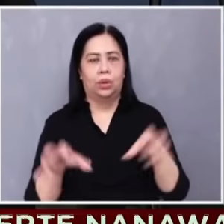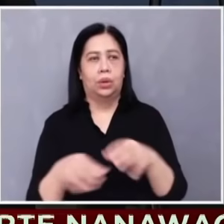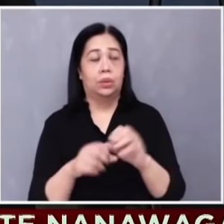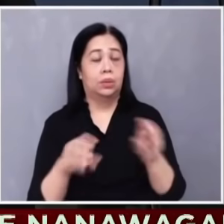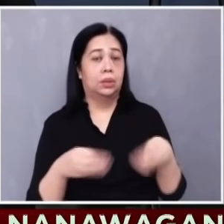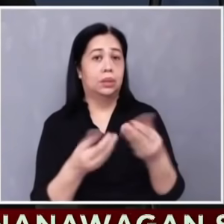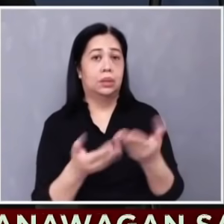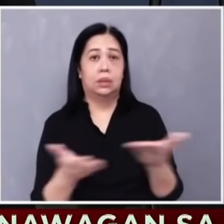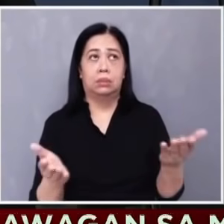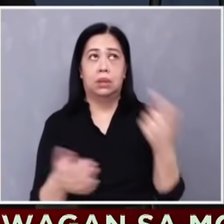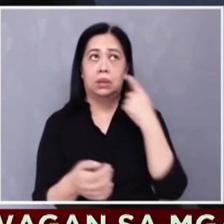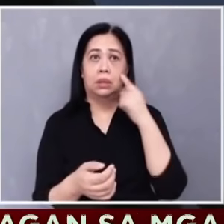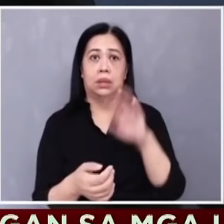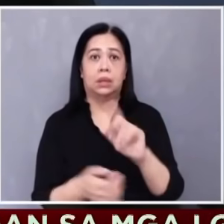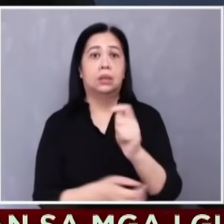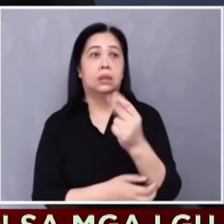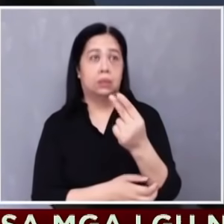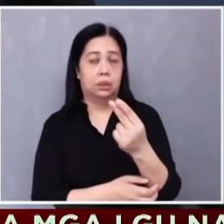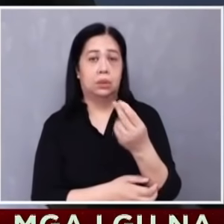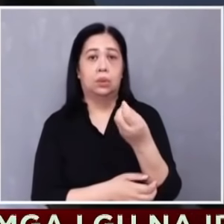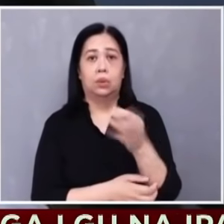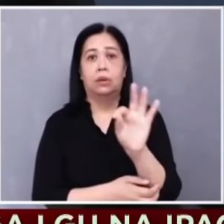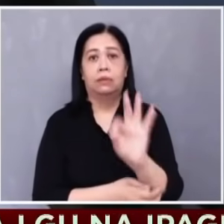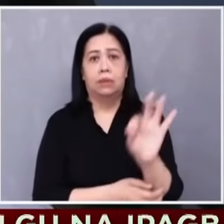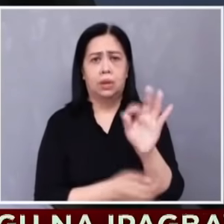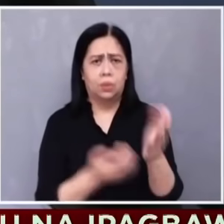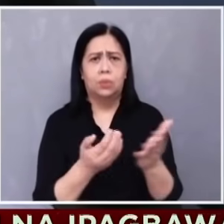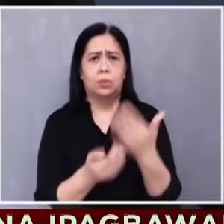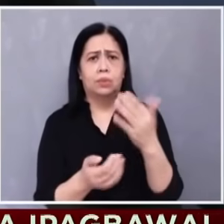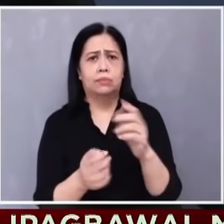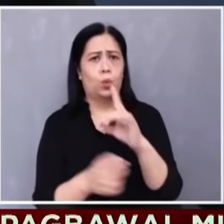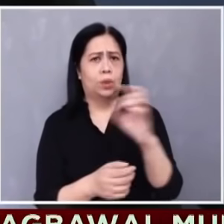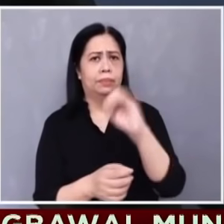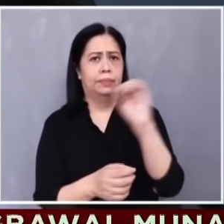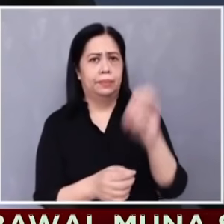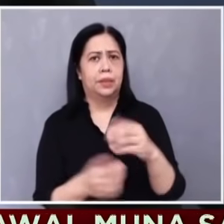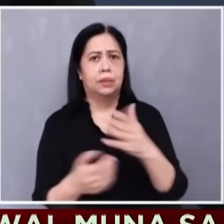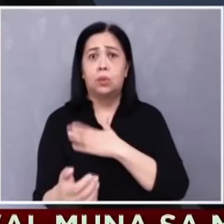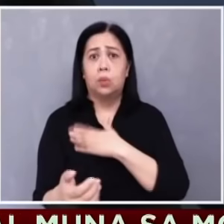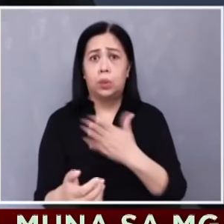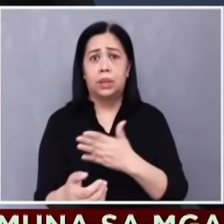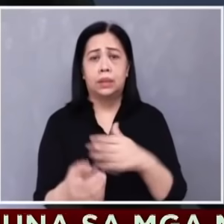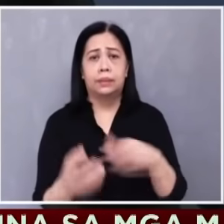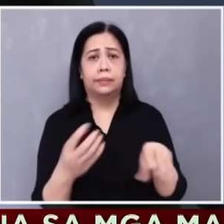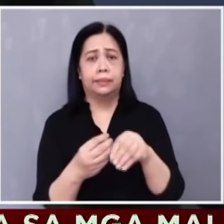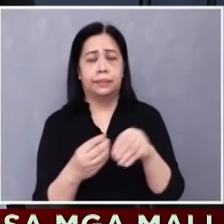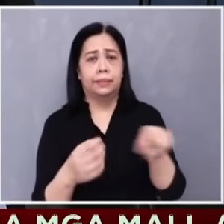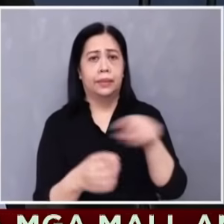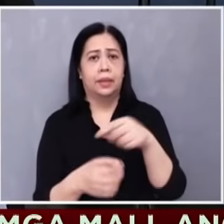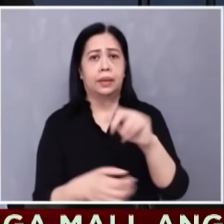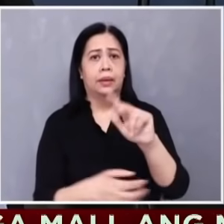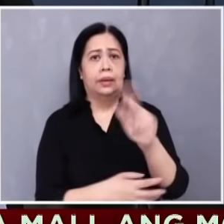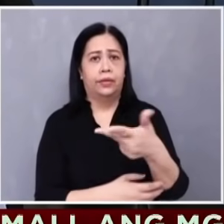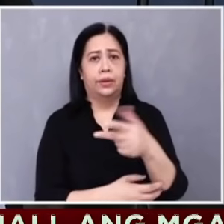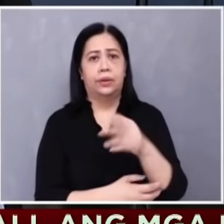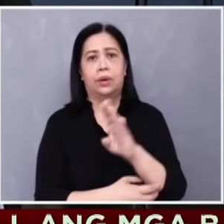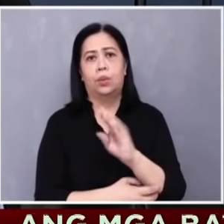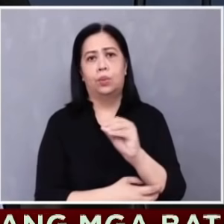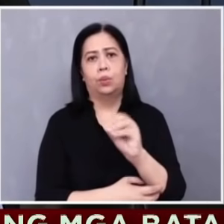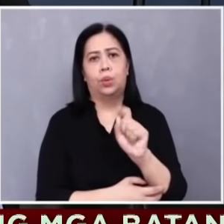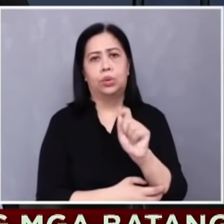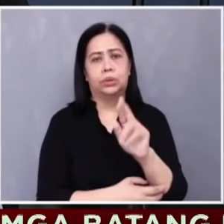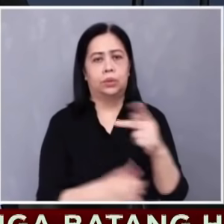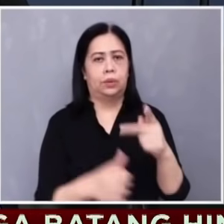I think Thursday or Friday. Almost 100% they are willing na magpaano naman po, magpa-booster. We